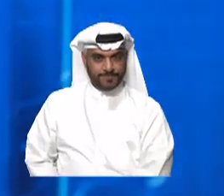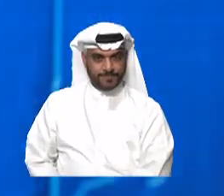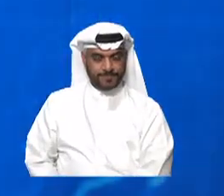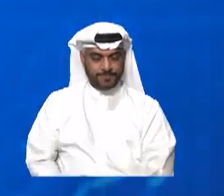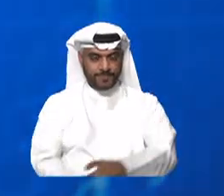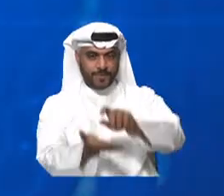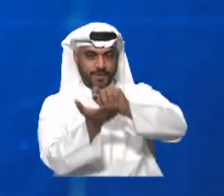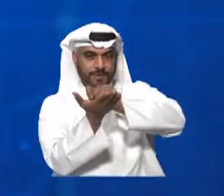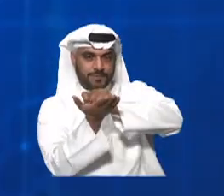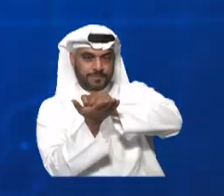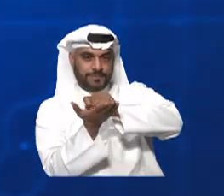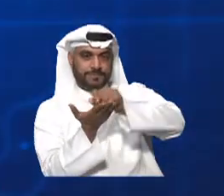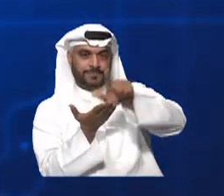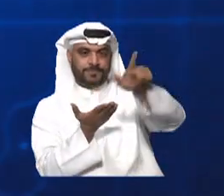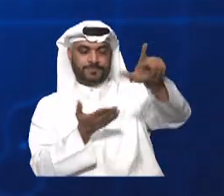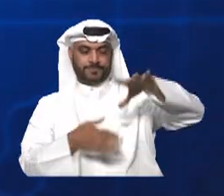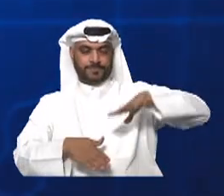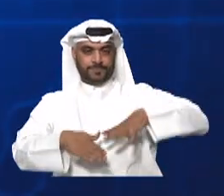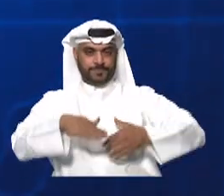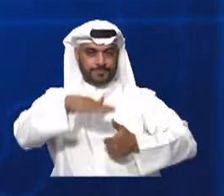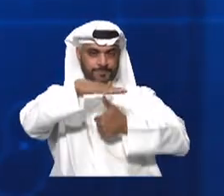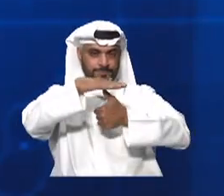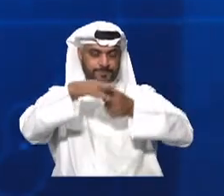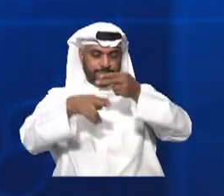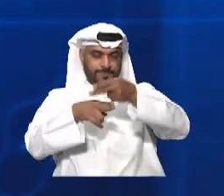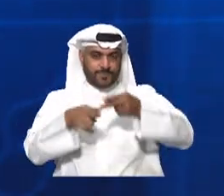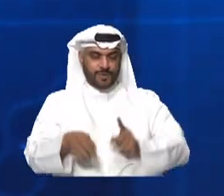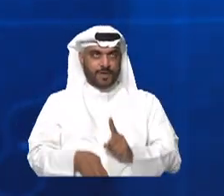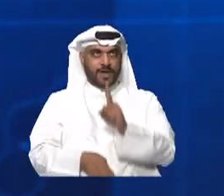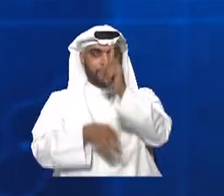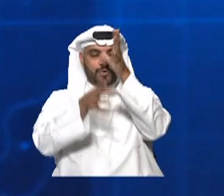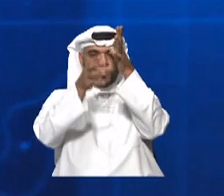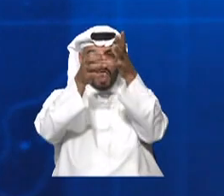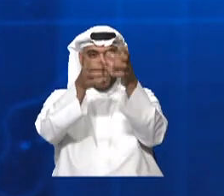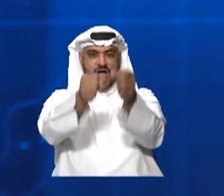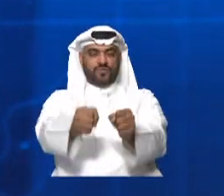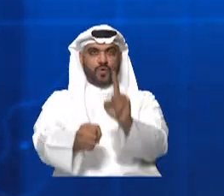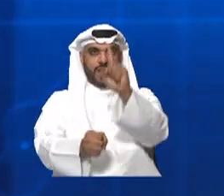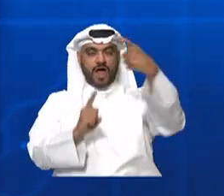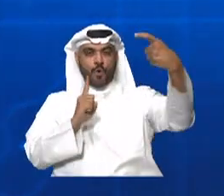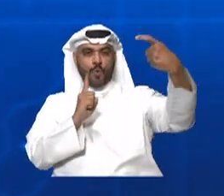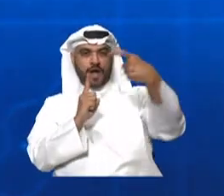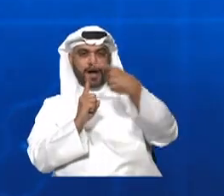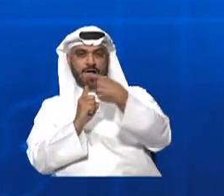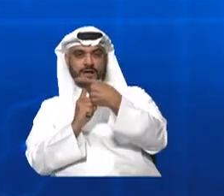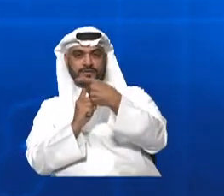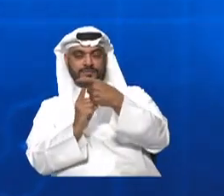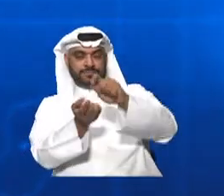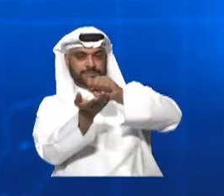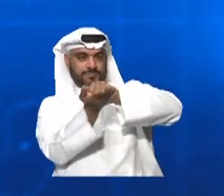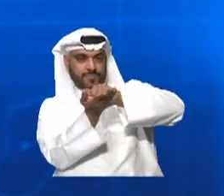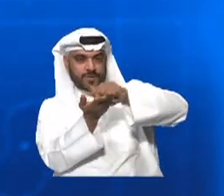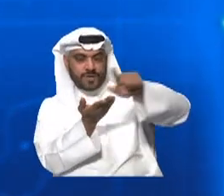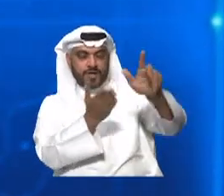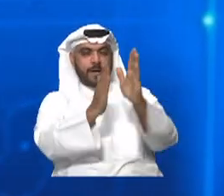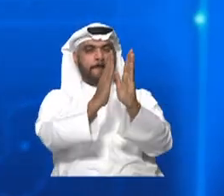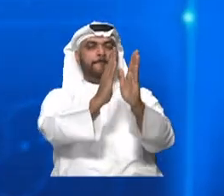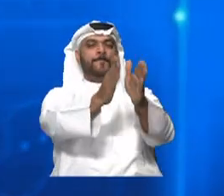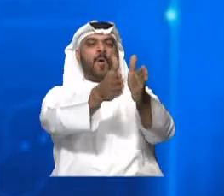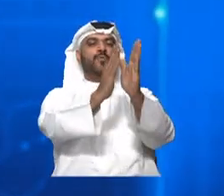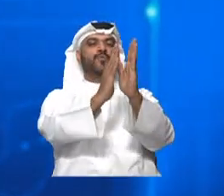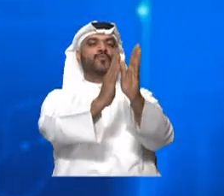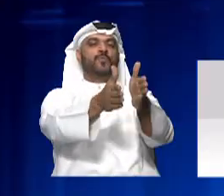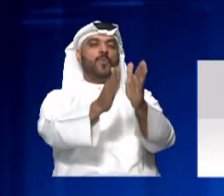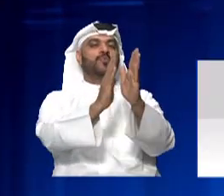بعث حضره صاحب السمو وامير البلاد الشيخ نواف الاحمد الجابر الصباح حفظه الله ورعاه ببرقيه تهنئه